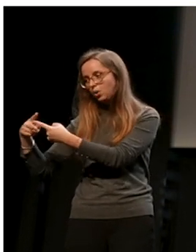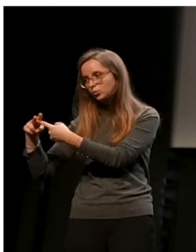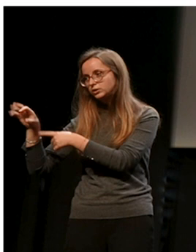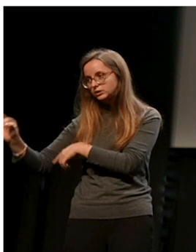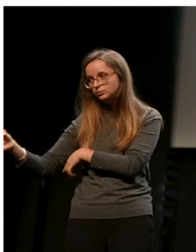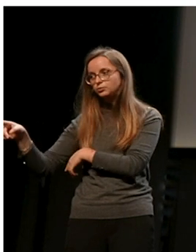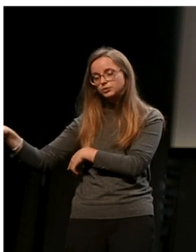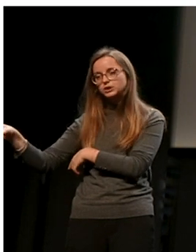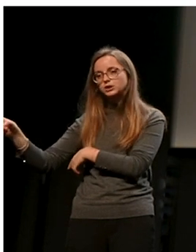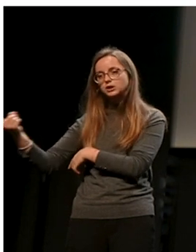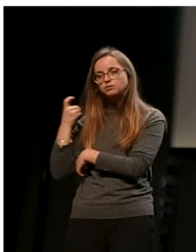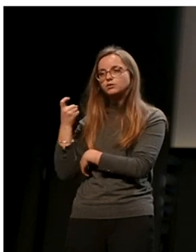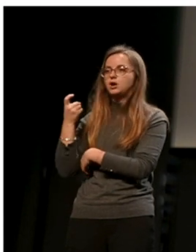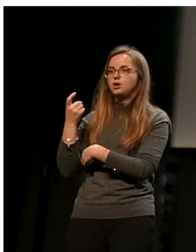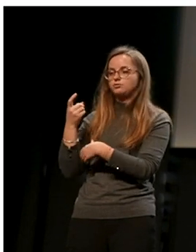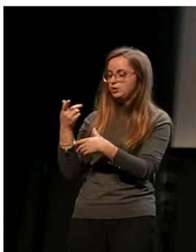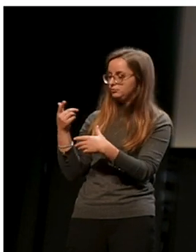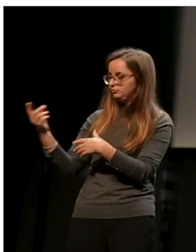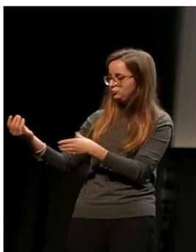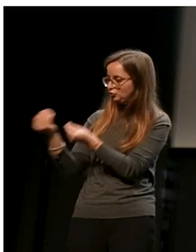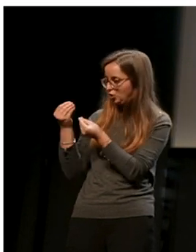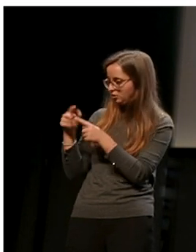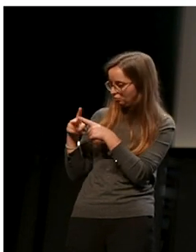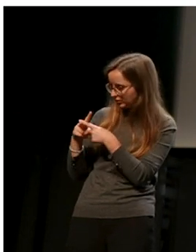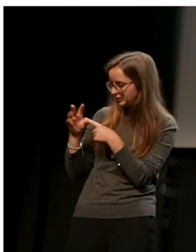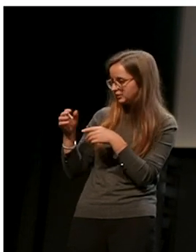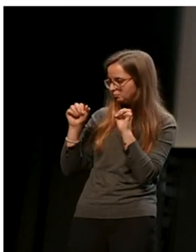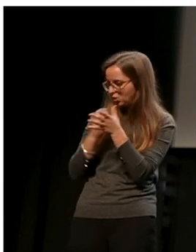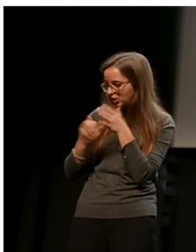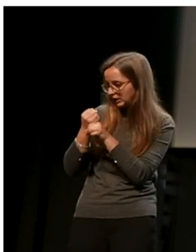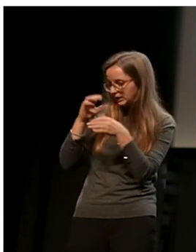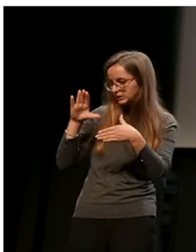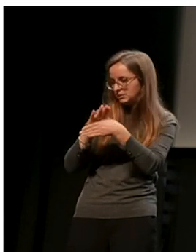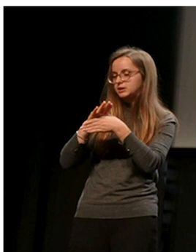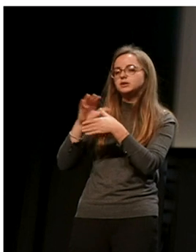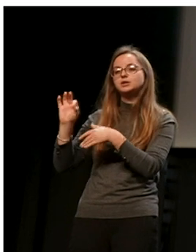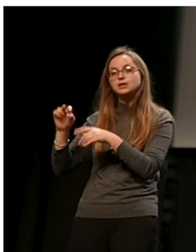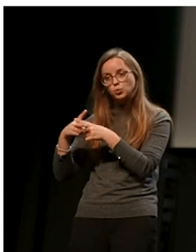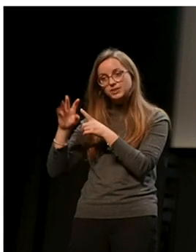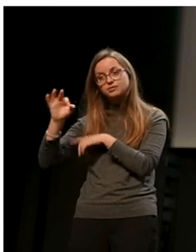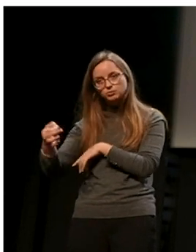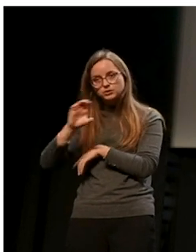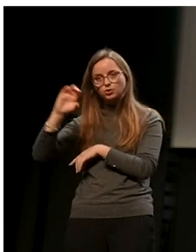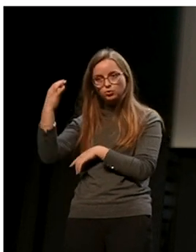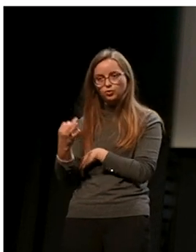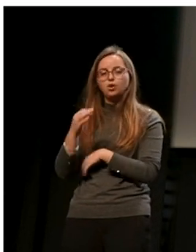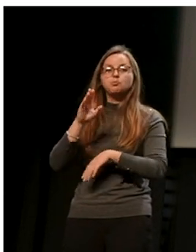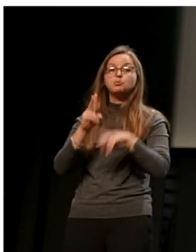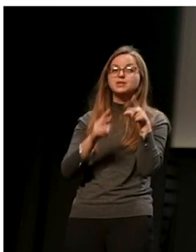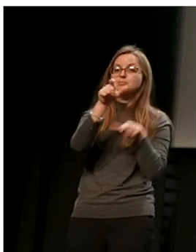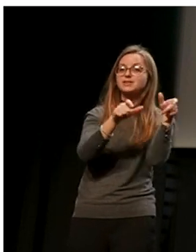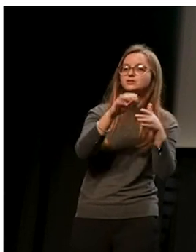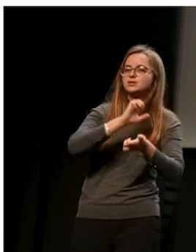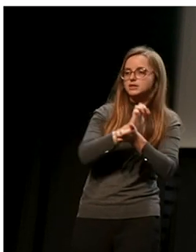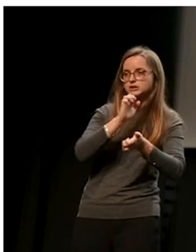pour faire leurs images, ils vont redessiner, ils vont y travailler vraiment. Là, c'est vraiment un outil. Je suis pas sûr que les éditeurs, eux, le voient comme ça, et il y